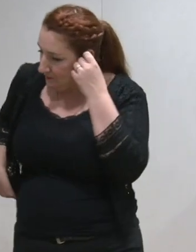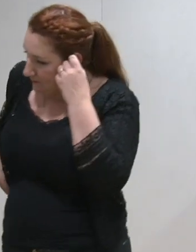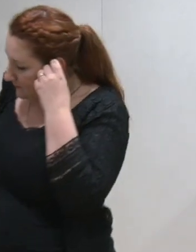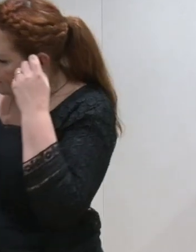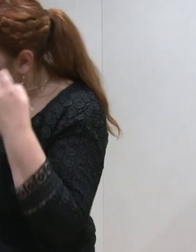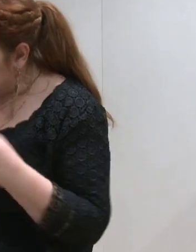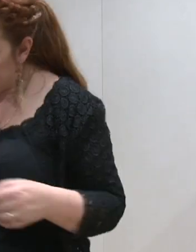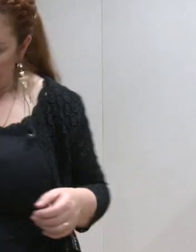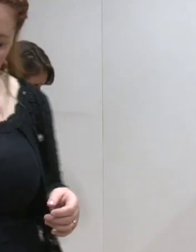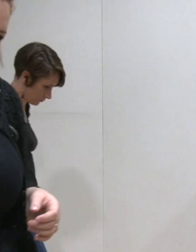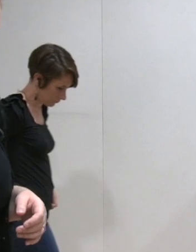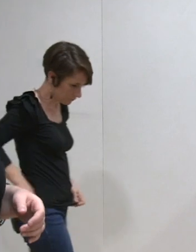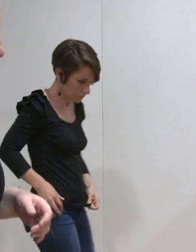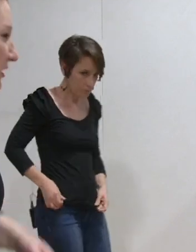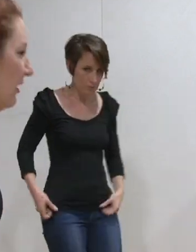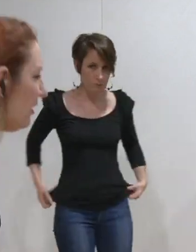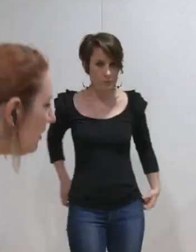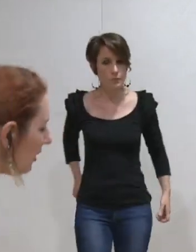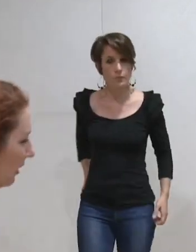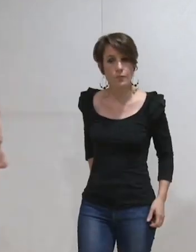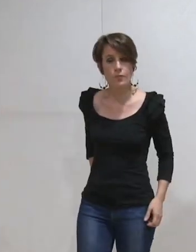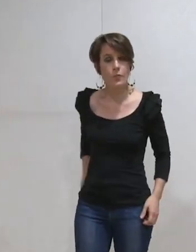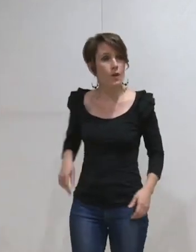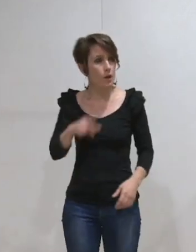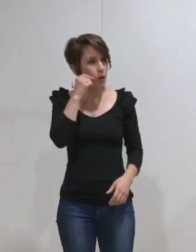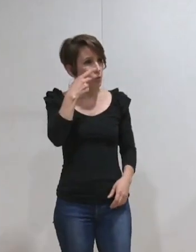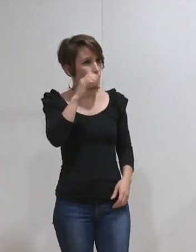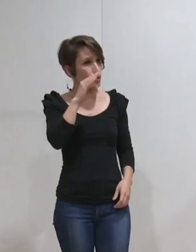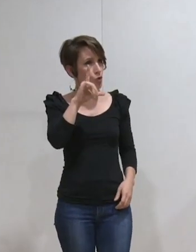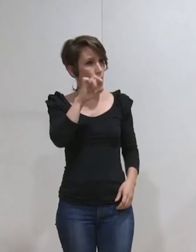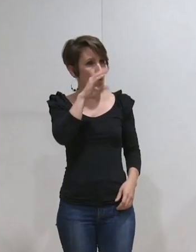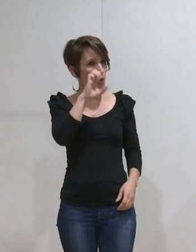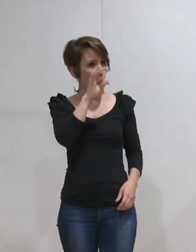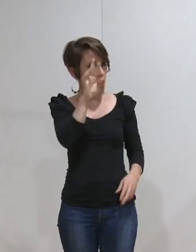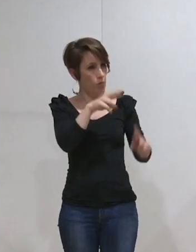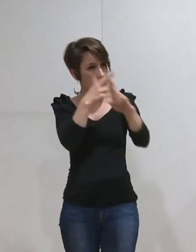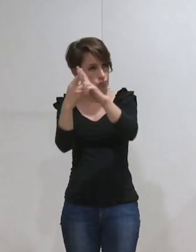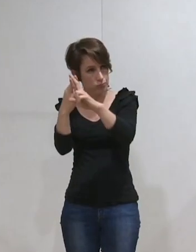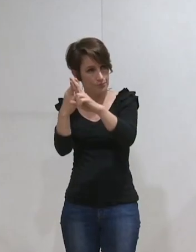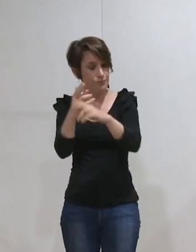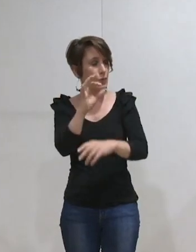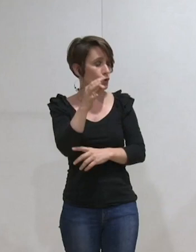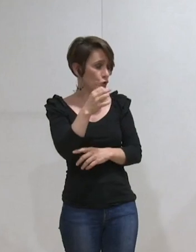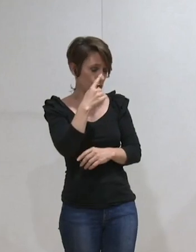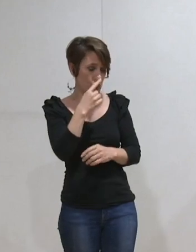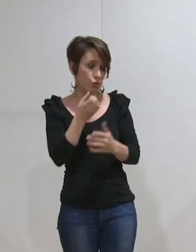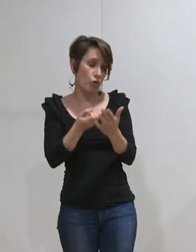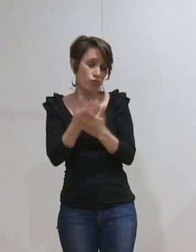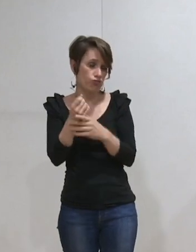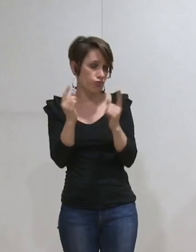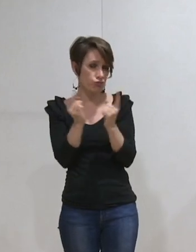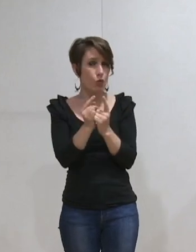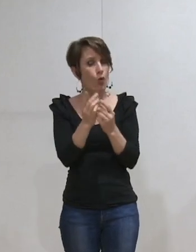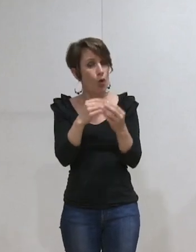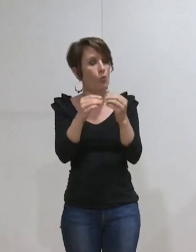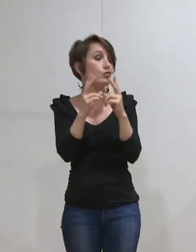réagir oui deux mots et puis une explication de vote d'abord pour me réjouir et je le fais sans